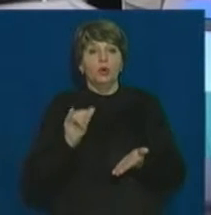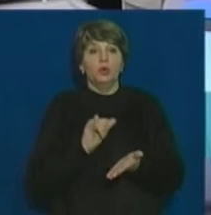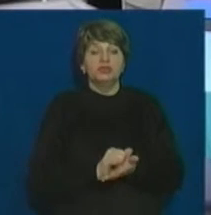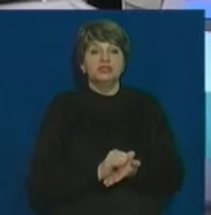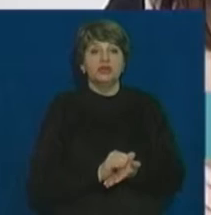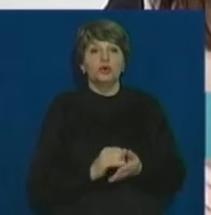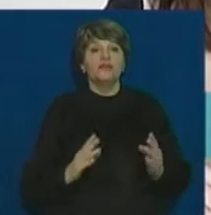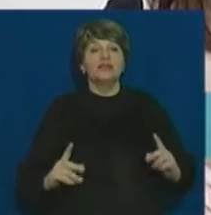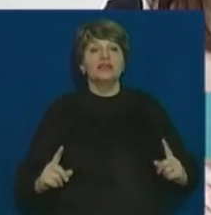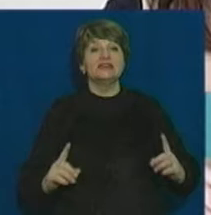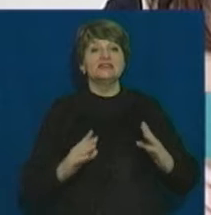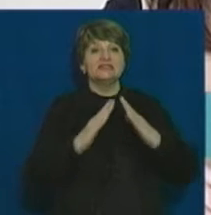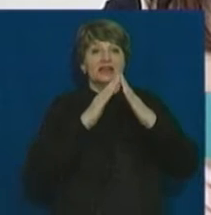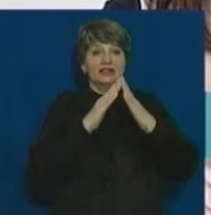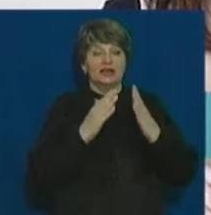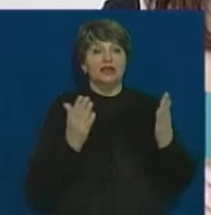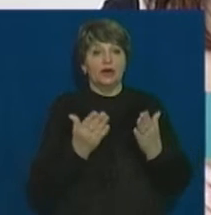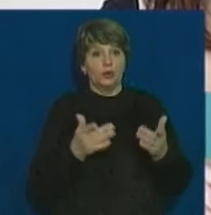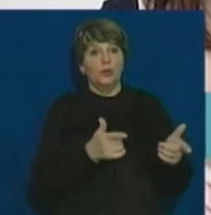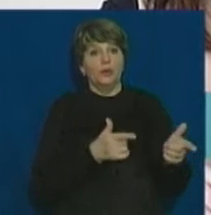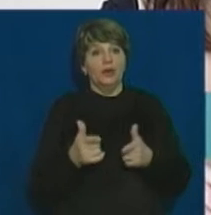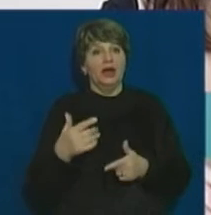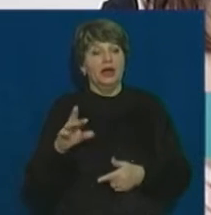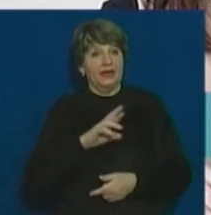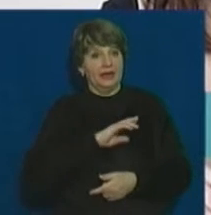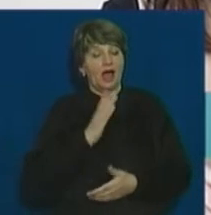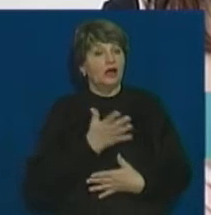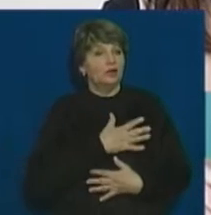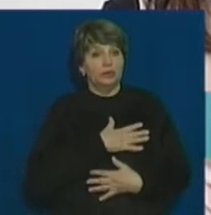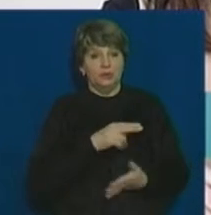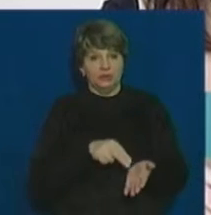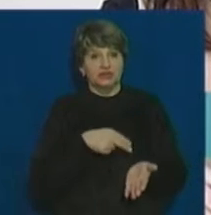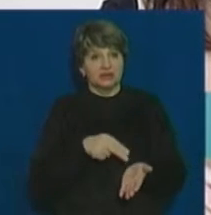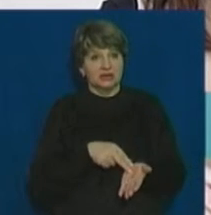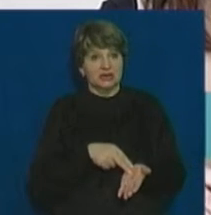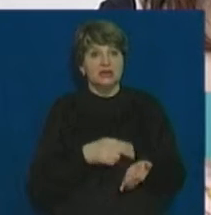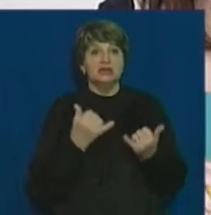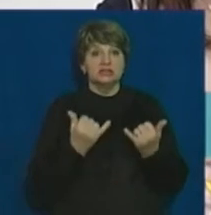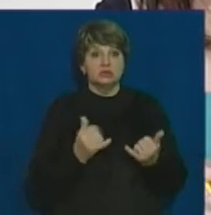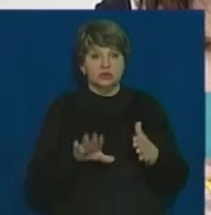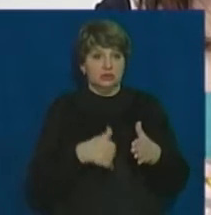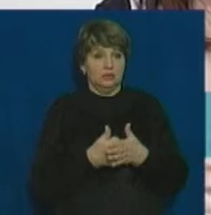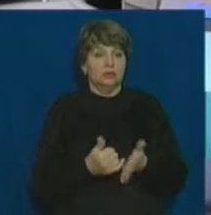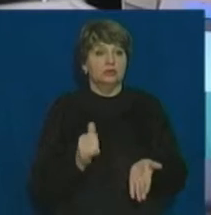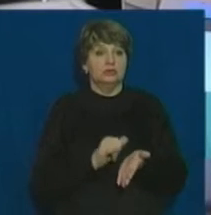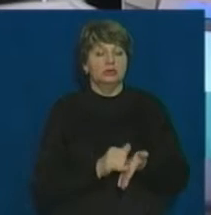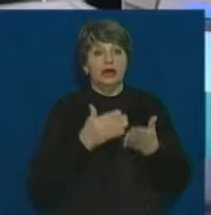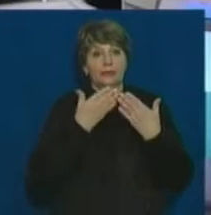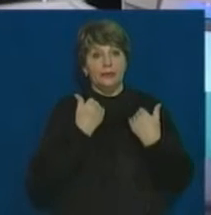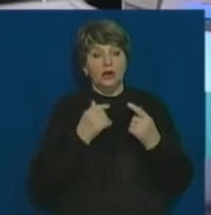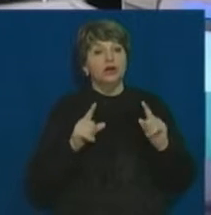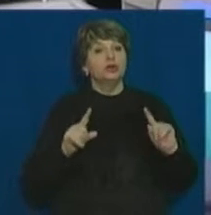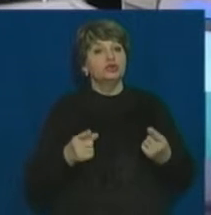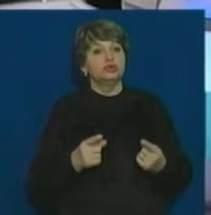стели, яка вже виготовлена. Стела «Я люблю Черкаси». І на сьогодні вона не встановлена. А чому, на вашу думку, влада раніше